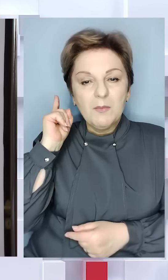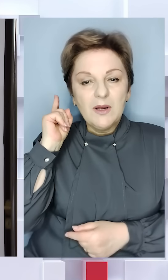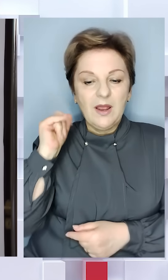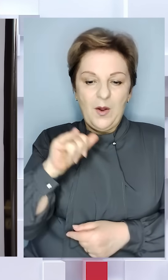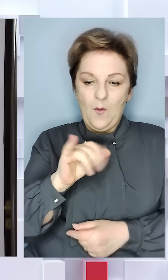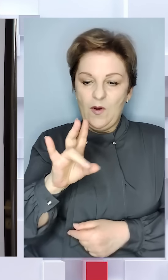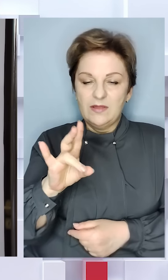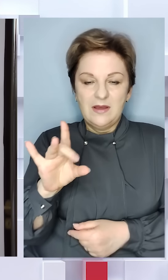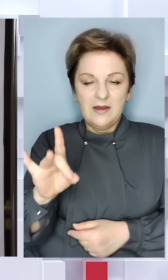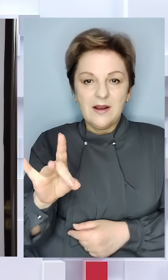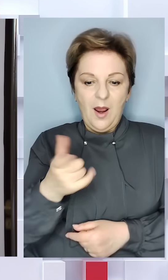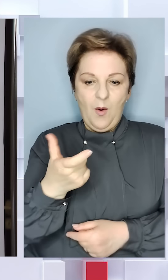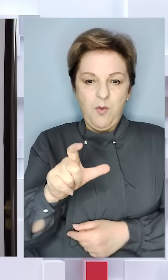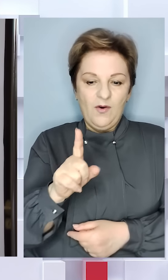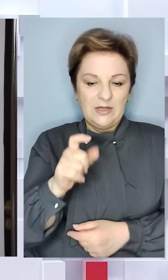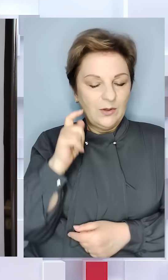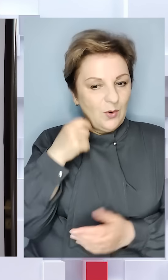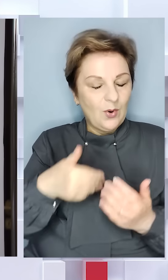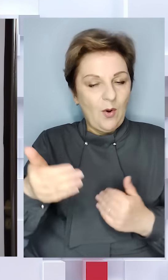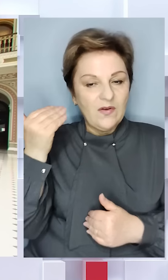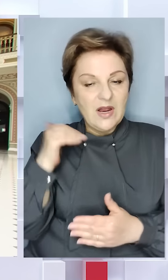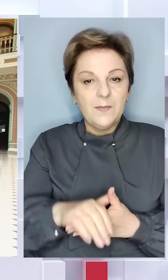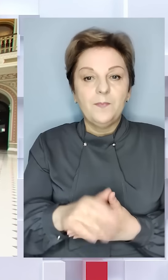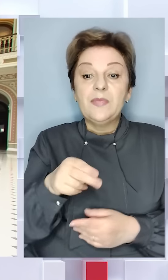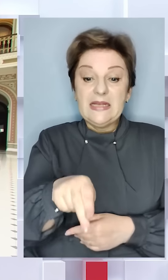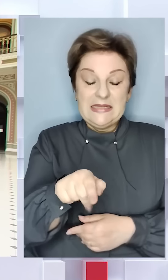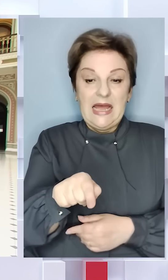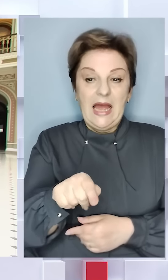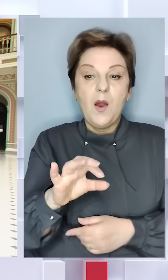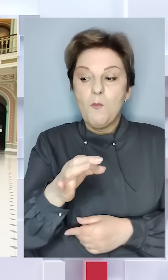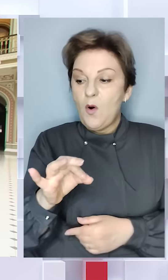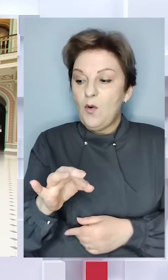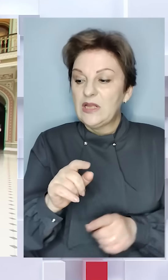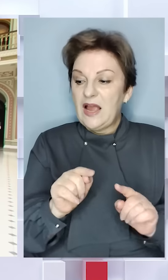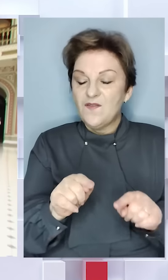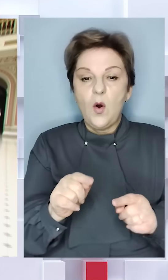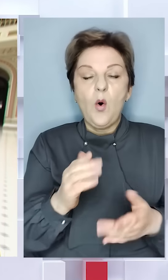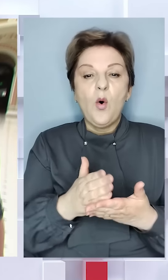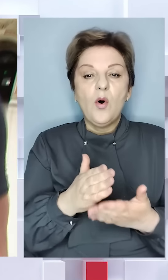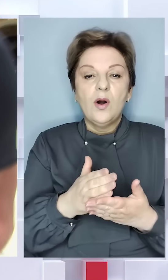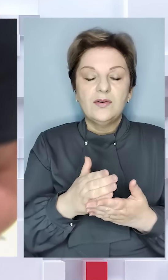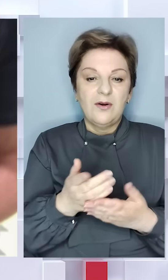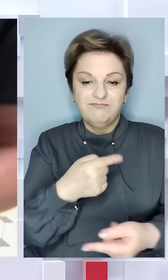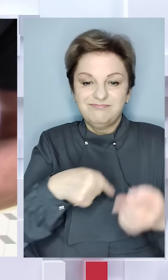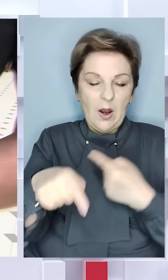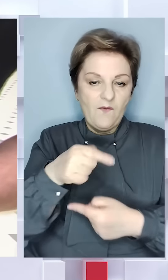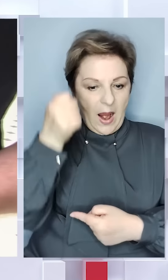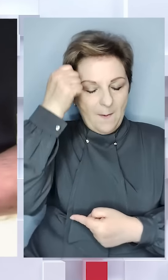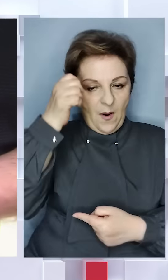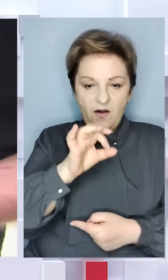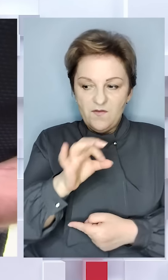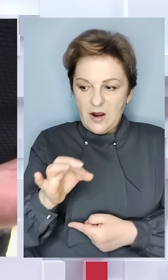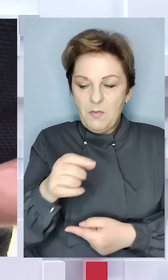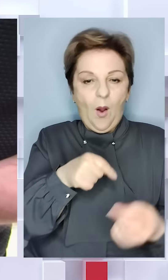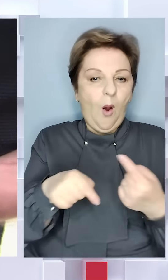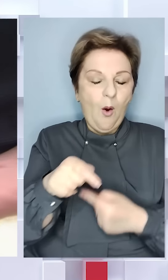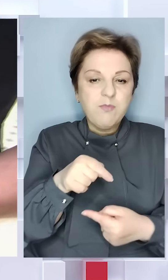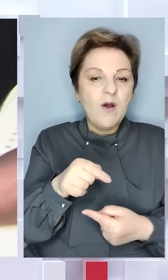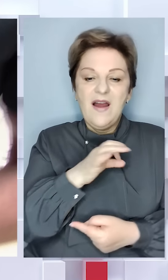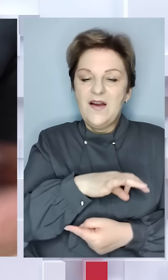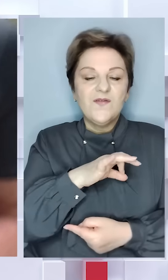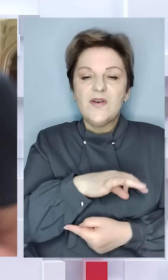Республіки понад 100 років тому. Ця монета, вона є обіговою пам'ятною монетою. Обігова пам'ятна монета,